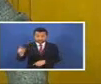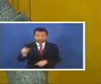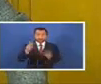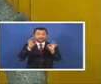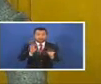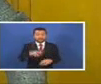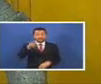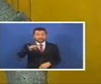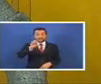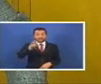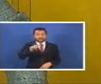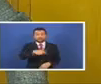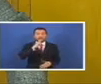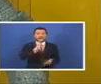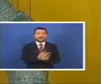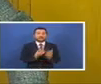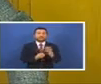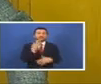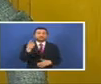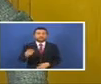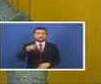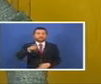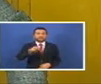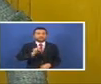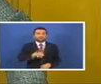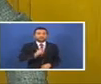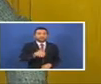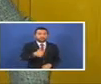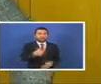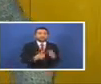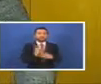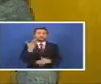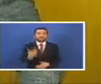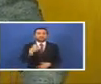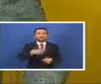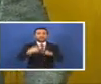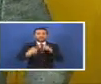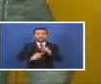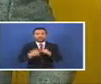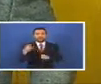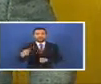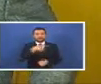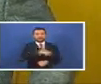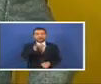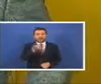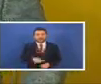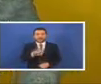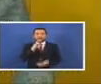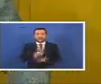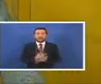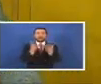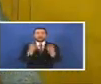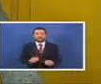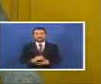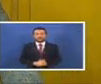tam 8 günde karar verdi. 8 gün. Bir haftada bununla ilgili kararını